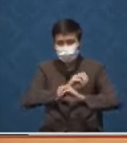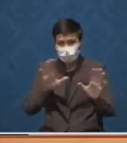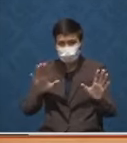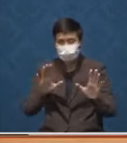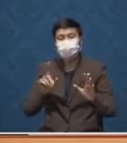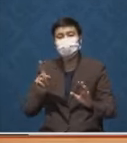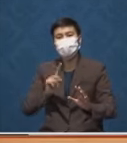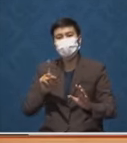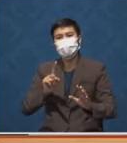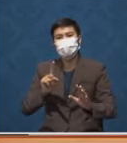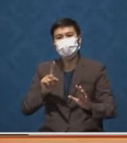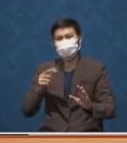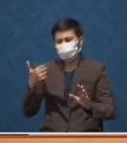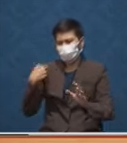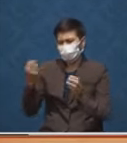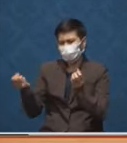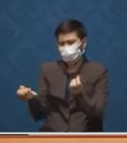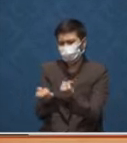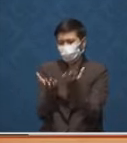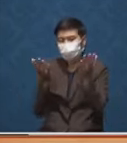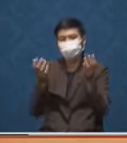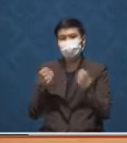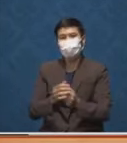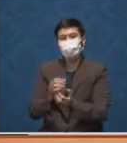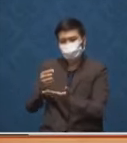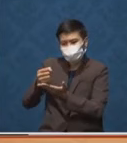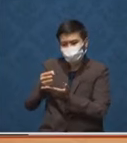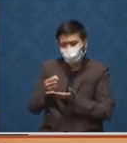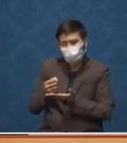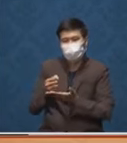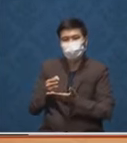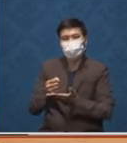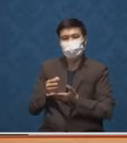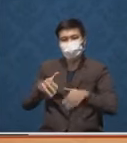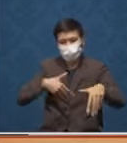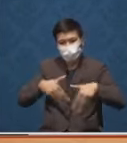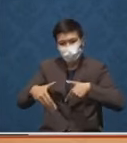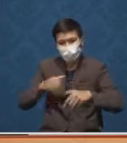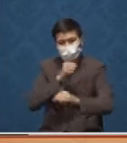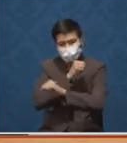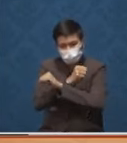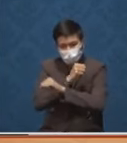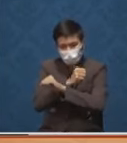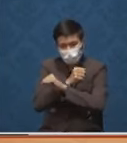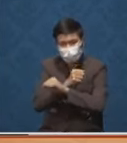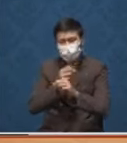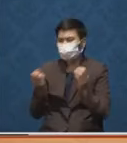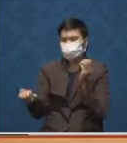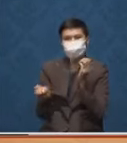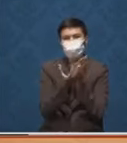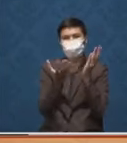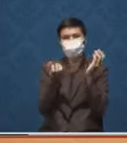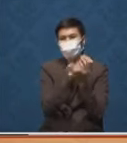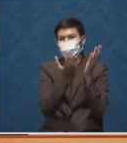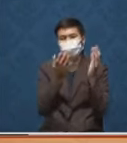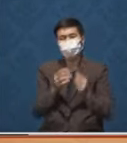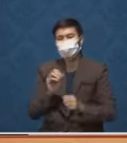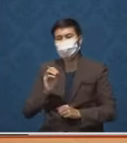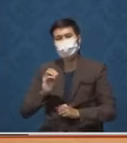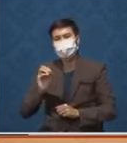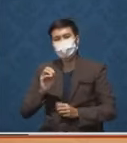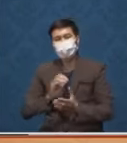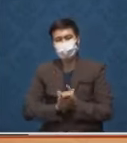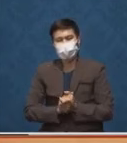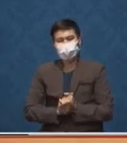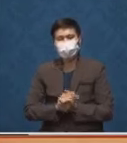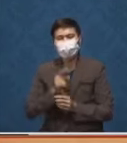ายเรื่องหลายๆผลกระทบการเยียวยาต่างๆหรือว่าการป้องกันไม่ให้เกิดผลกระทบต่างๆจำเป็นที่จะต้องมีนโยบ